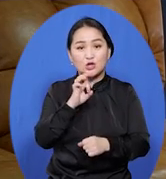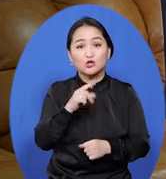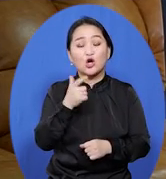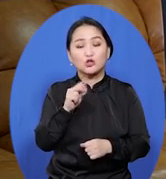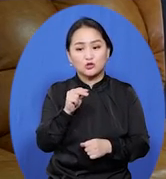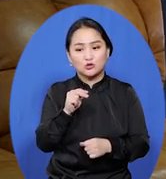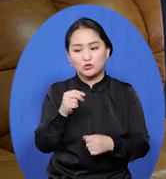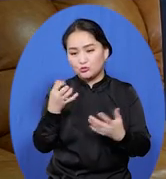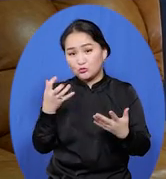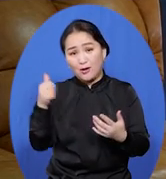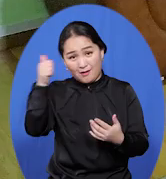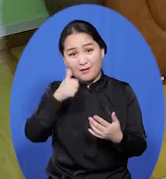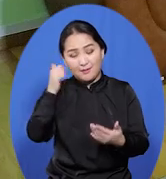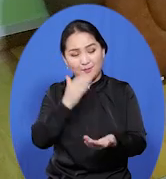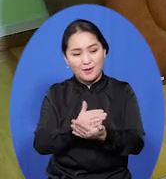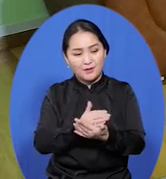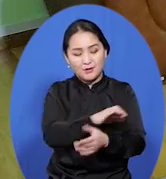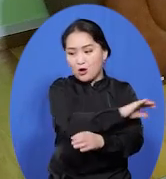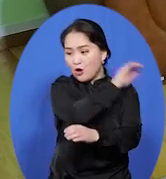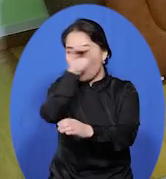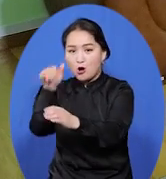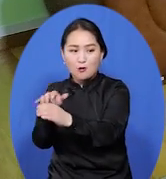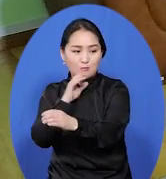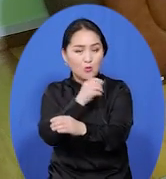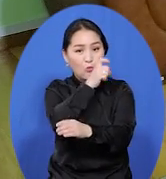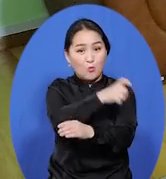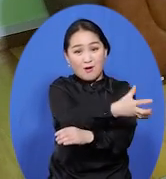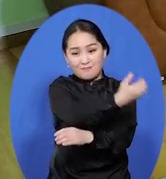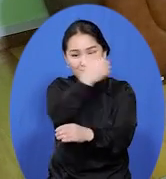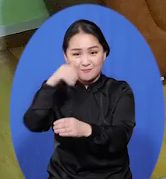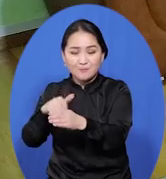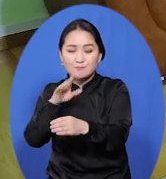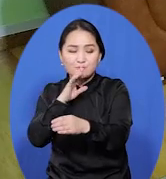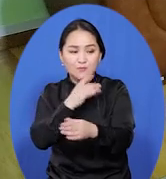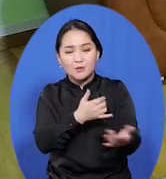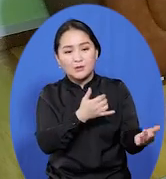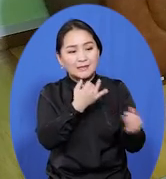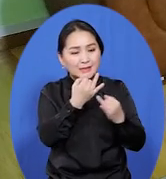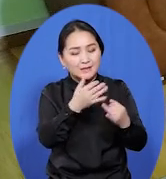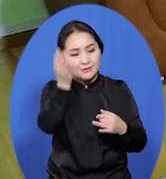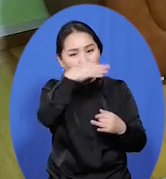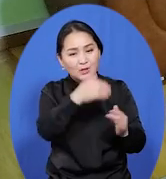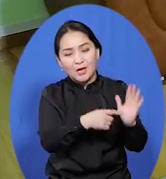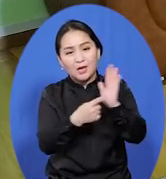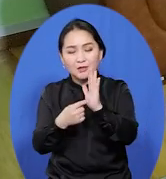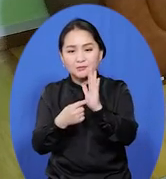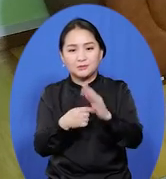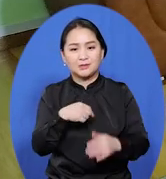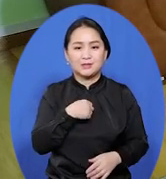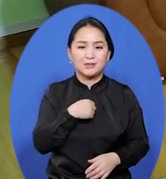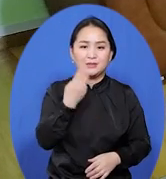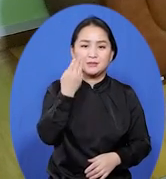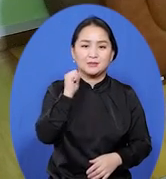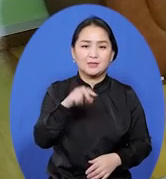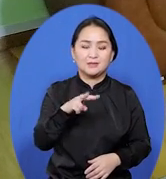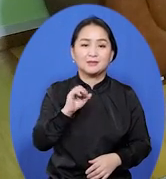байгаа. Захиалгууд манай дээр зөндөө ирдэг юм. Тэгээд тэнд нь зуучлах гэж зөндөө ажилтгүй иргэн байгаад ингээд яриад гэмүү өрөөд авчаад уулзаад дандаа л их